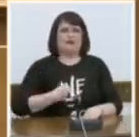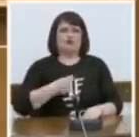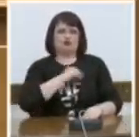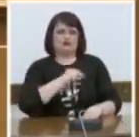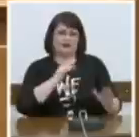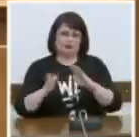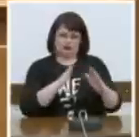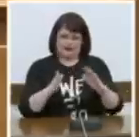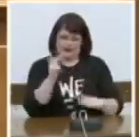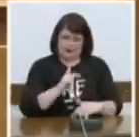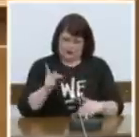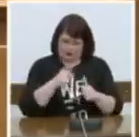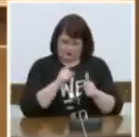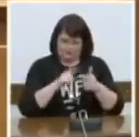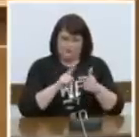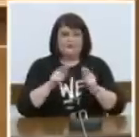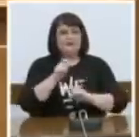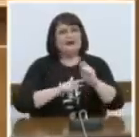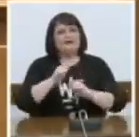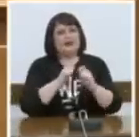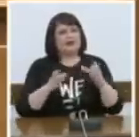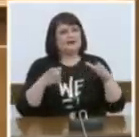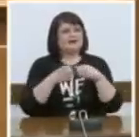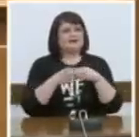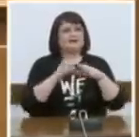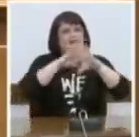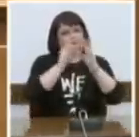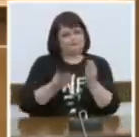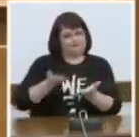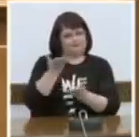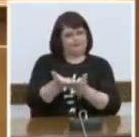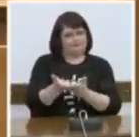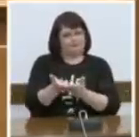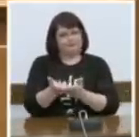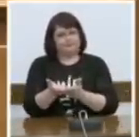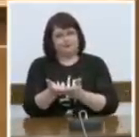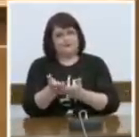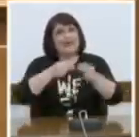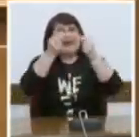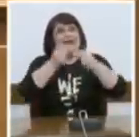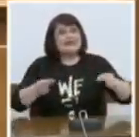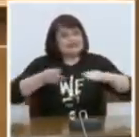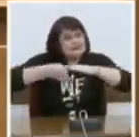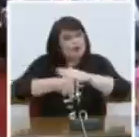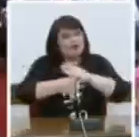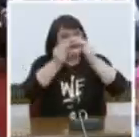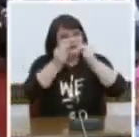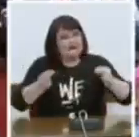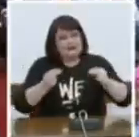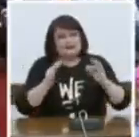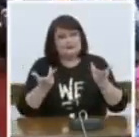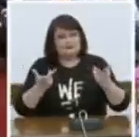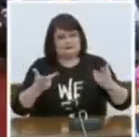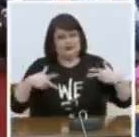κοινωνίας. Δεύτερον, να συγκροτήσει μια συνεκτική πρόταση προοδευτικής διεξόδου, κυβερνητικής διεξόδου και να κάνουμε μια